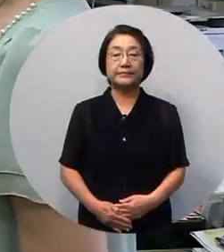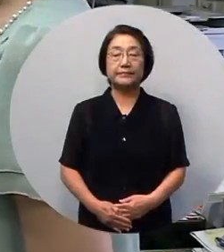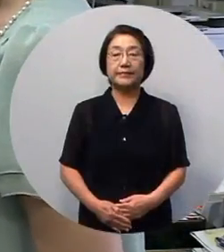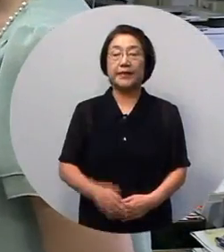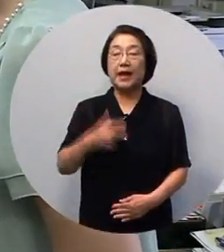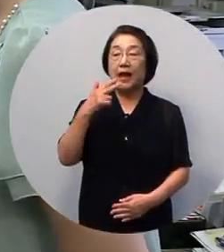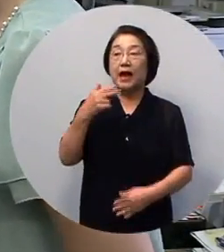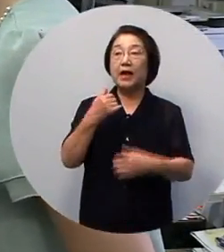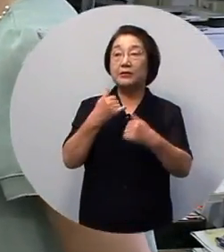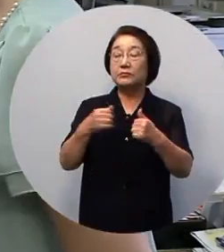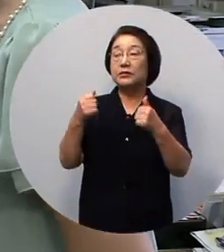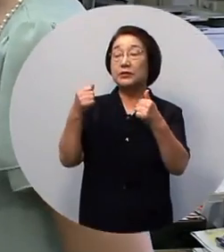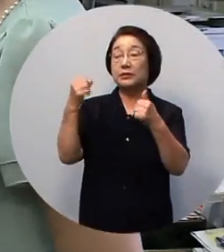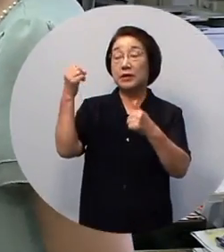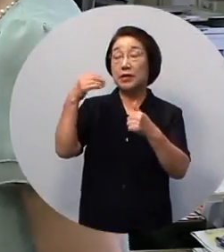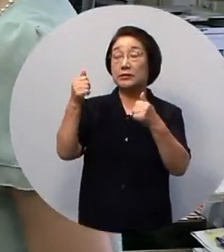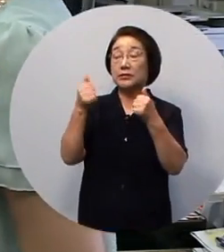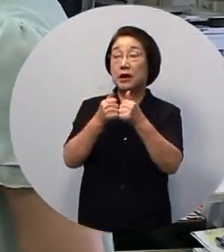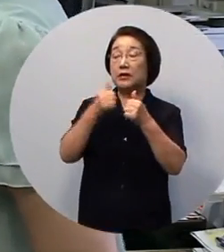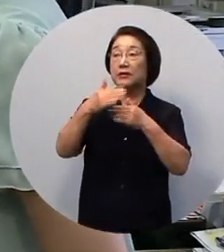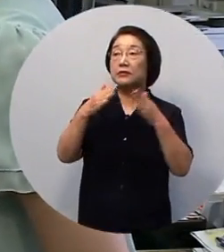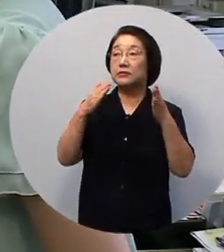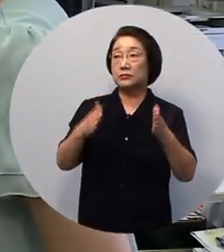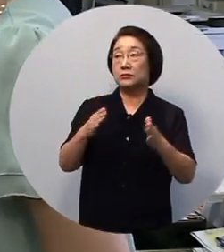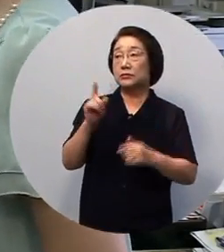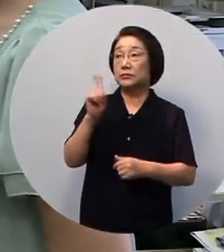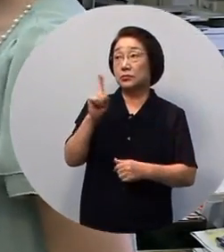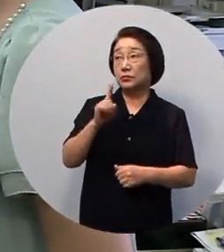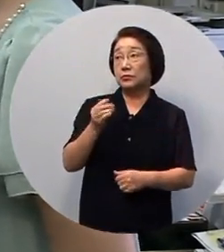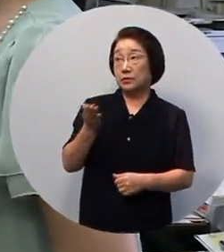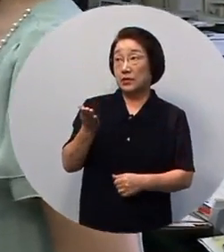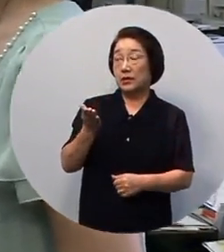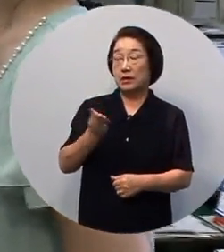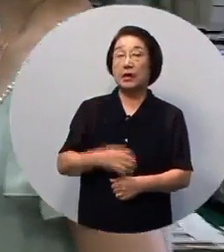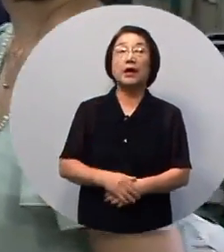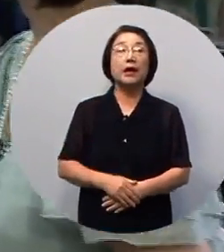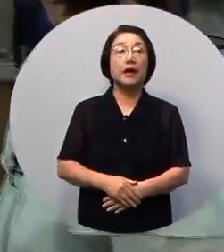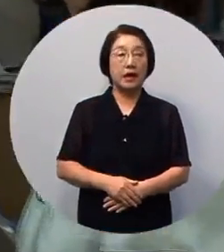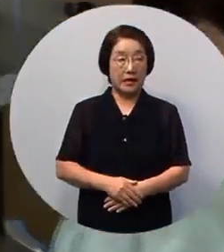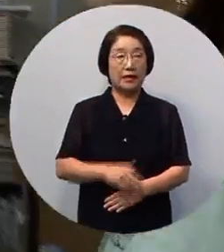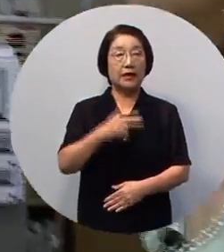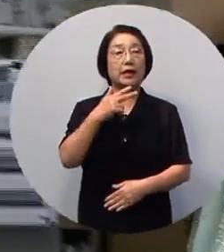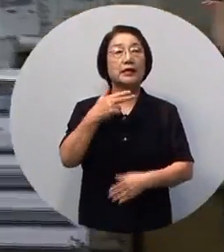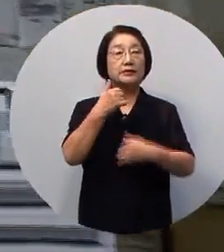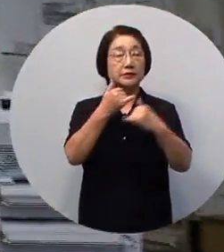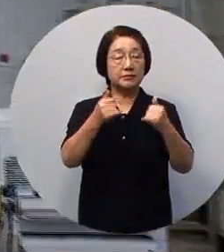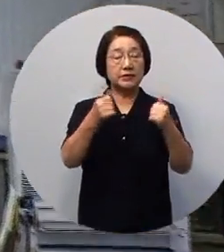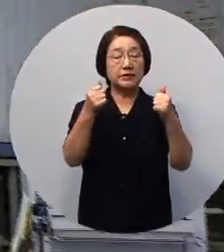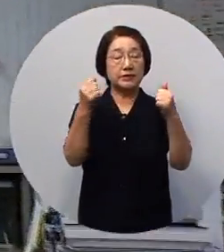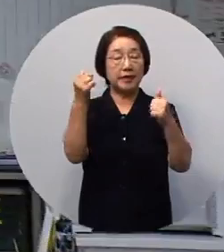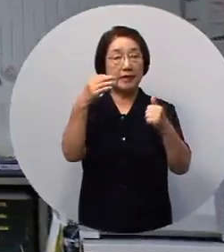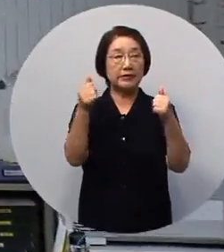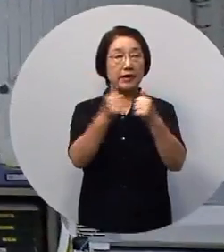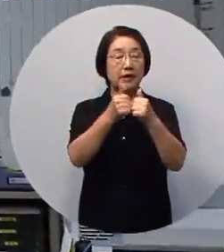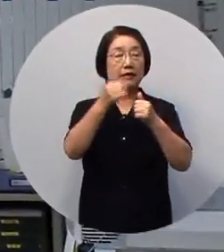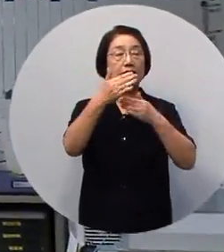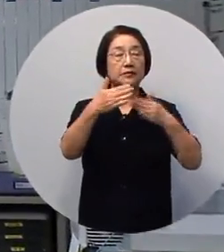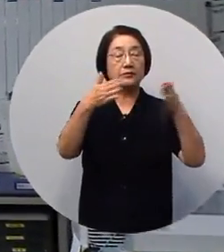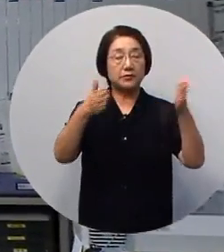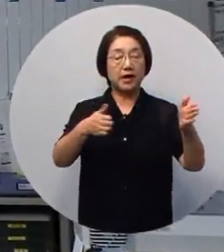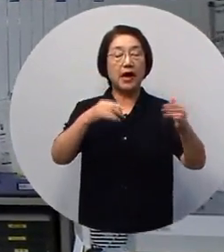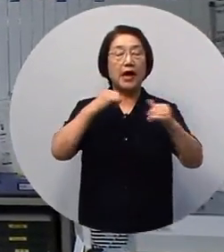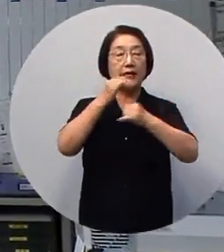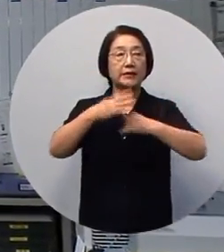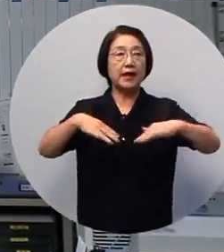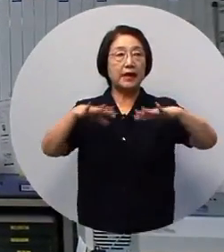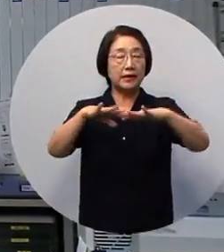市民電子会議室というのは、そもそもどういったものなんですか？ はい、市民電子会議室はインターネットを活用して市民の方